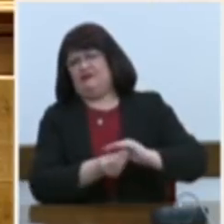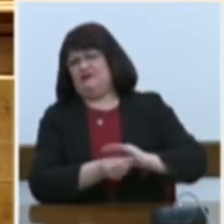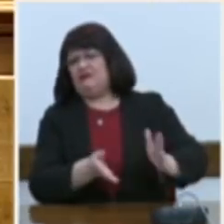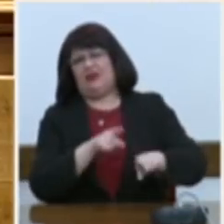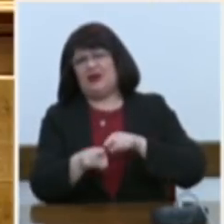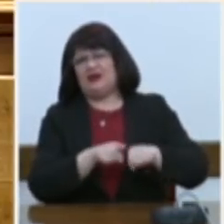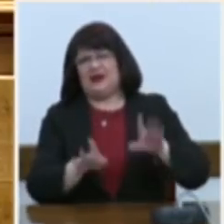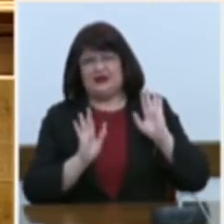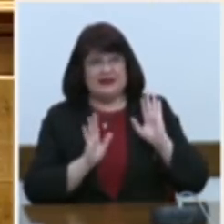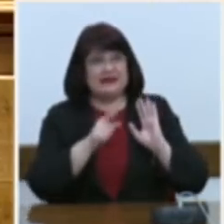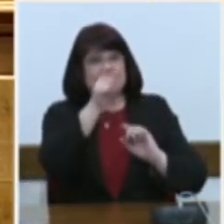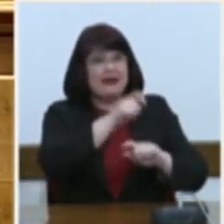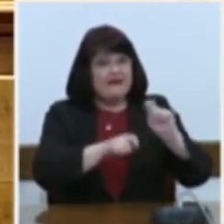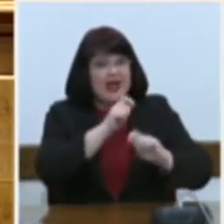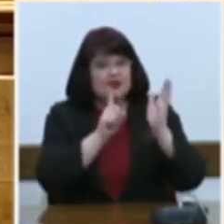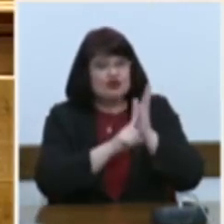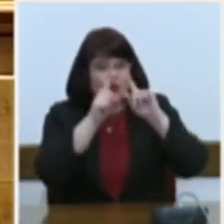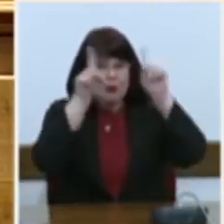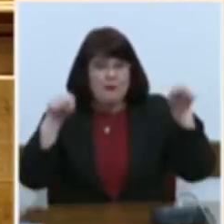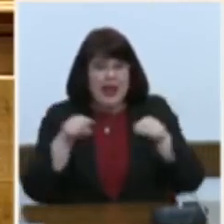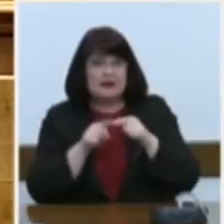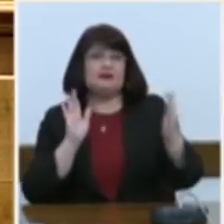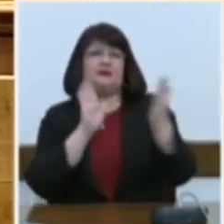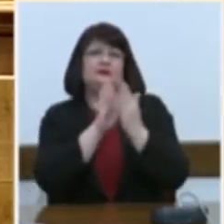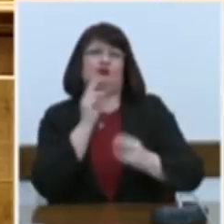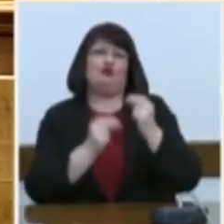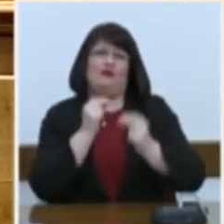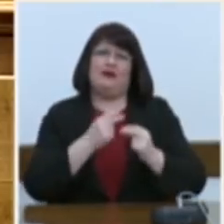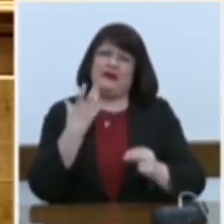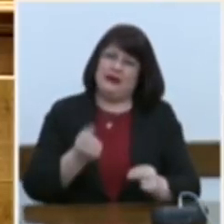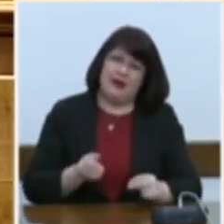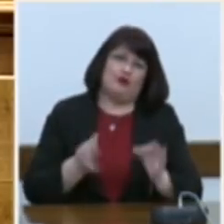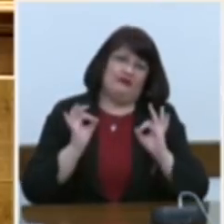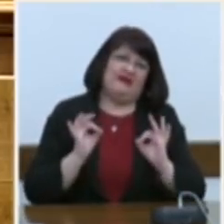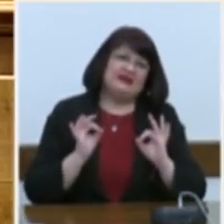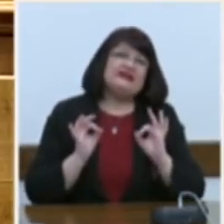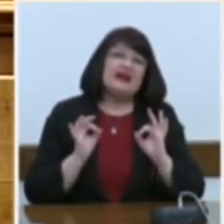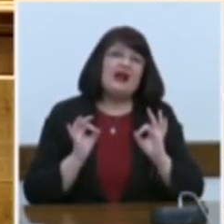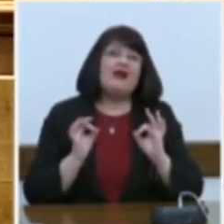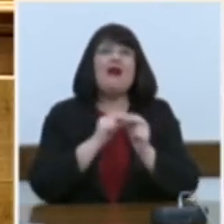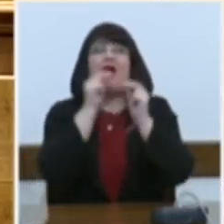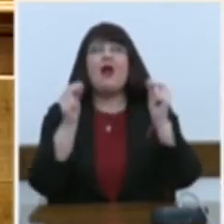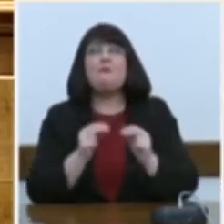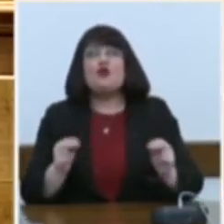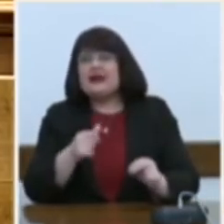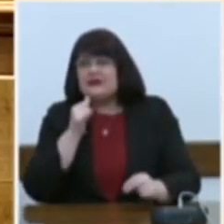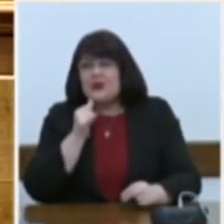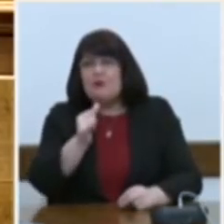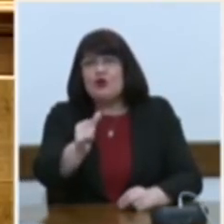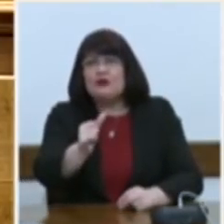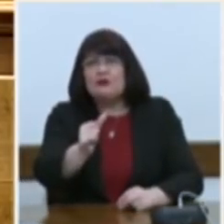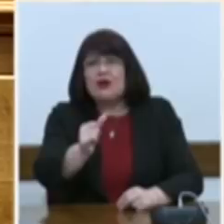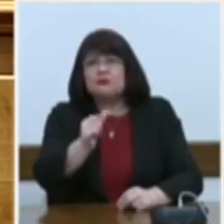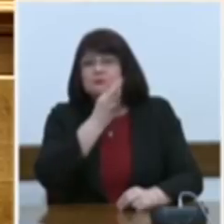ως πλαίσιο για να αντιμετωπίσει υπαρκτά προβλήματα, αλίμονο, οδηγεί όμως μονίμως σε φήμωση